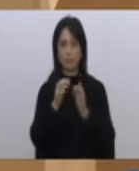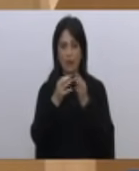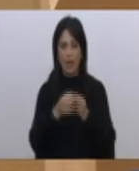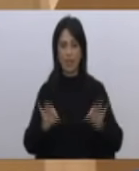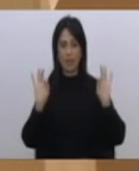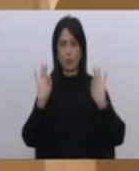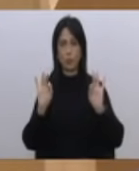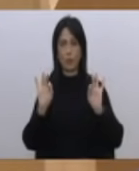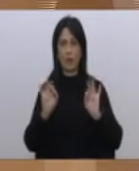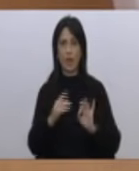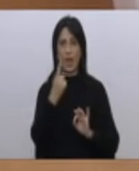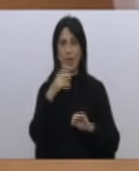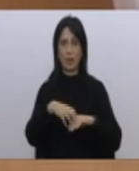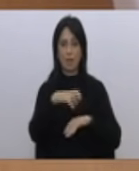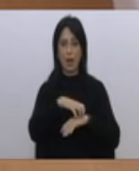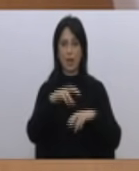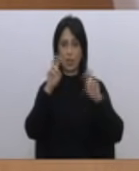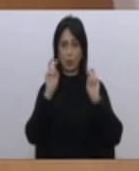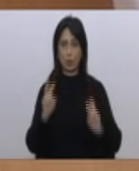გათავისუფლება ერთპარტიული